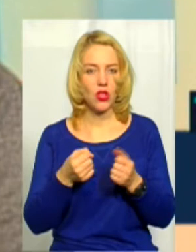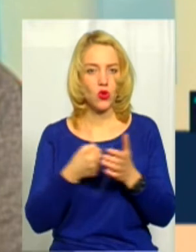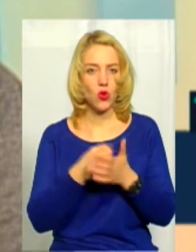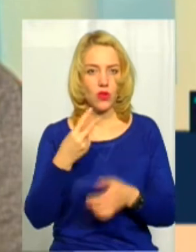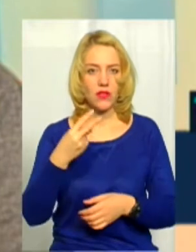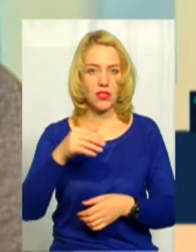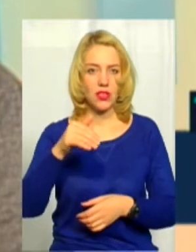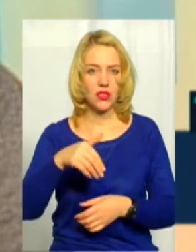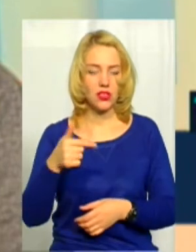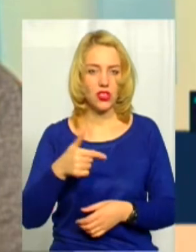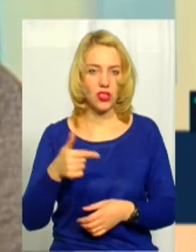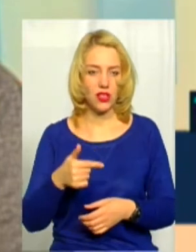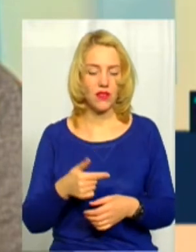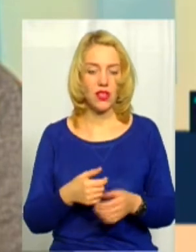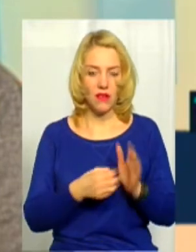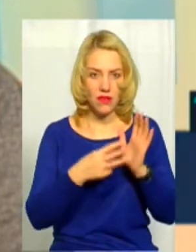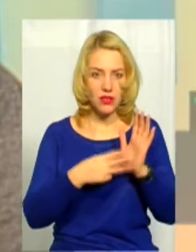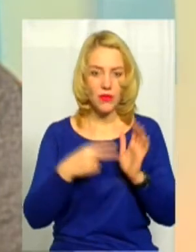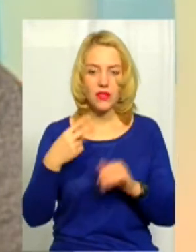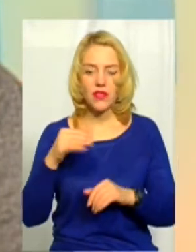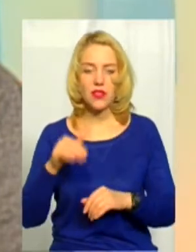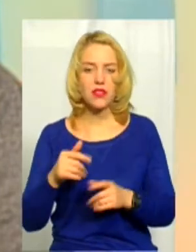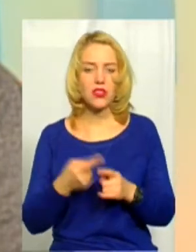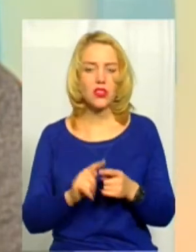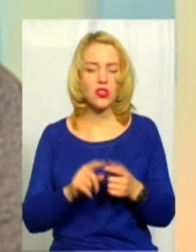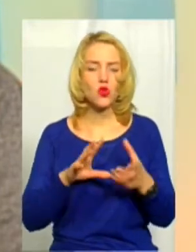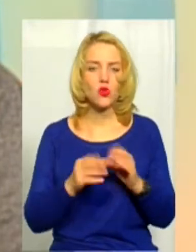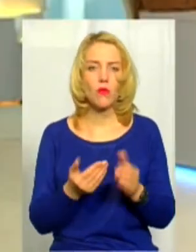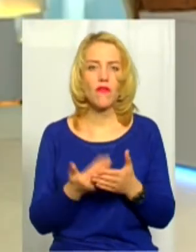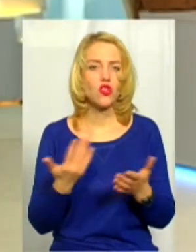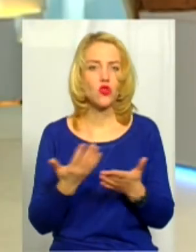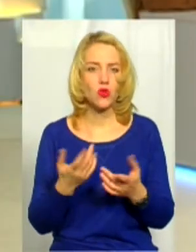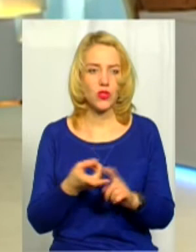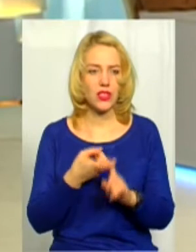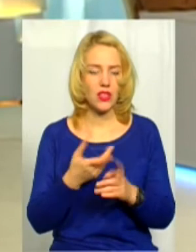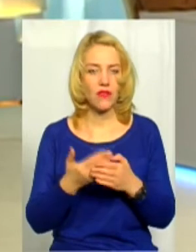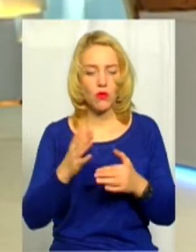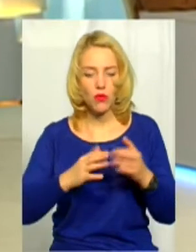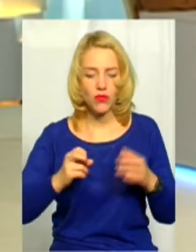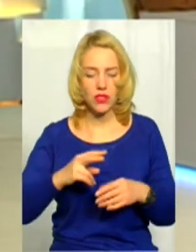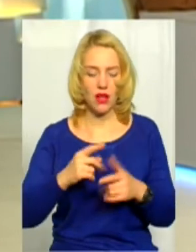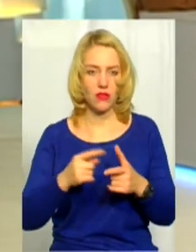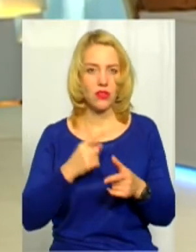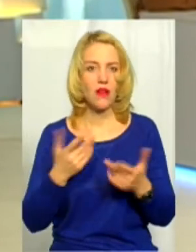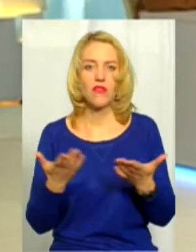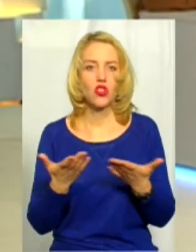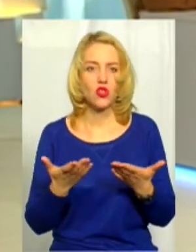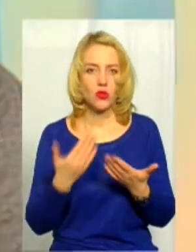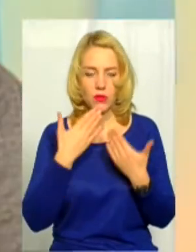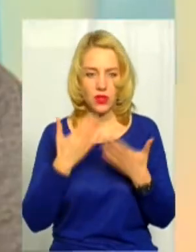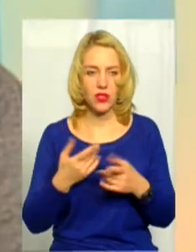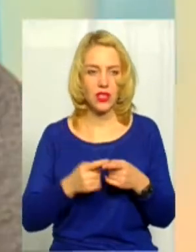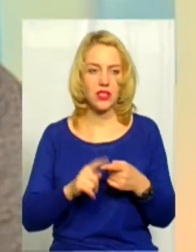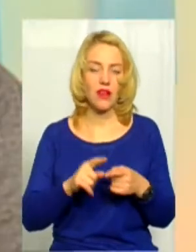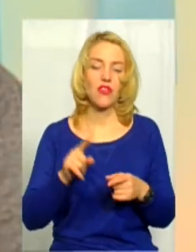місяць. А ось ця от сума 18-20 тисяч, вона від чого залежить? Від професіоналісті чи від підприємця самого? А вона залежить від і